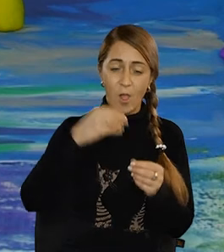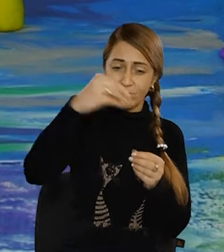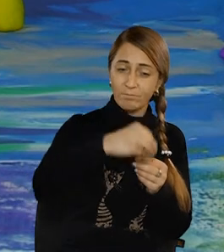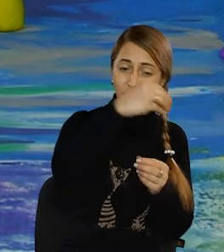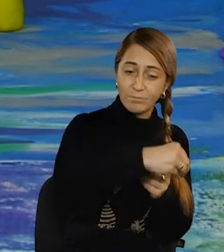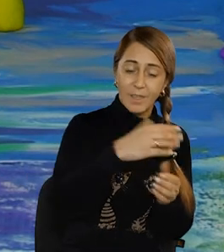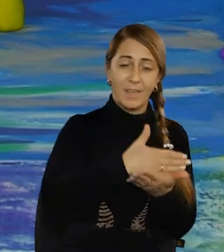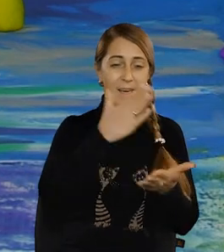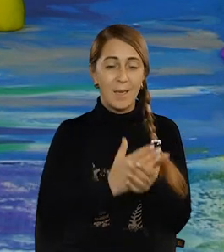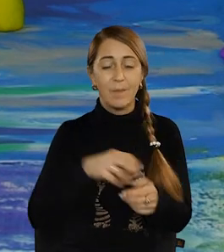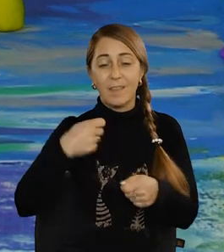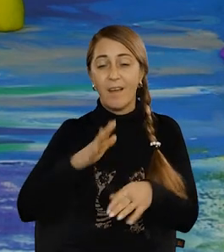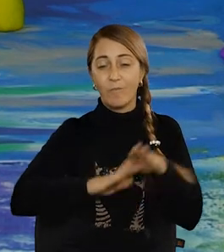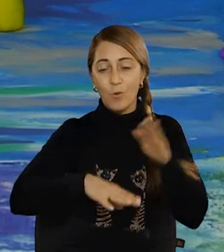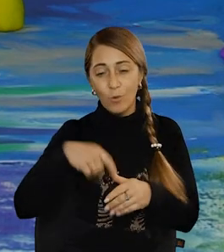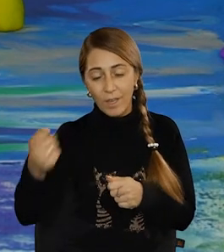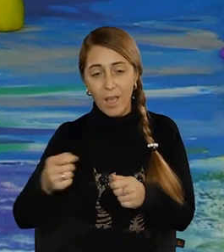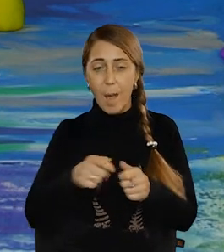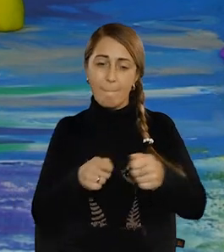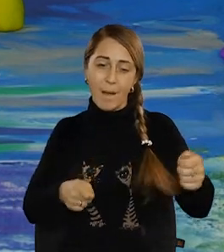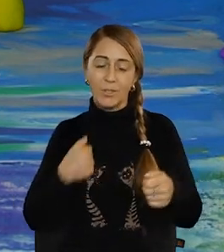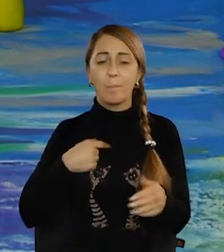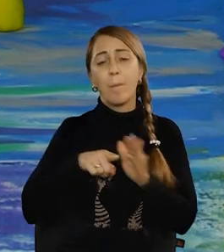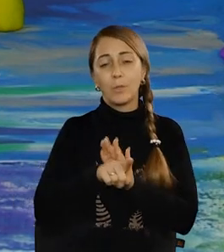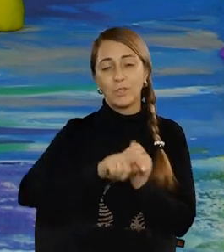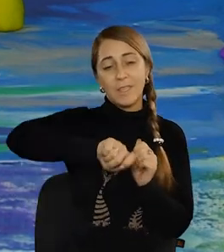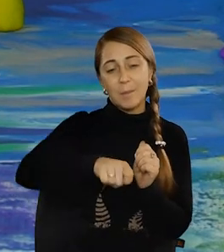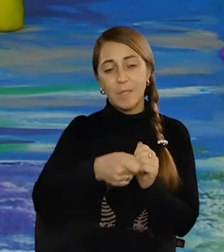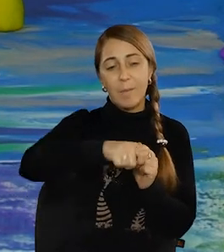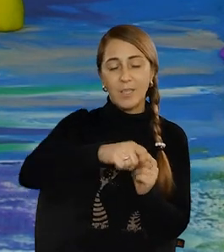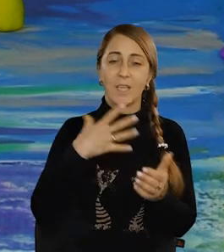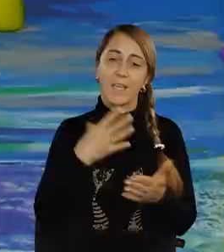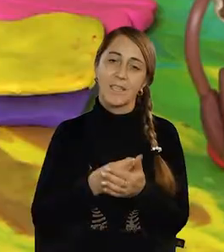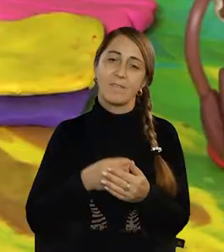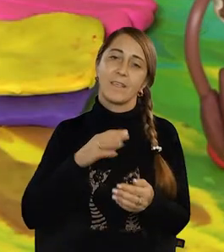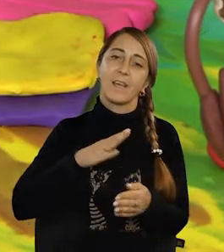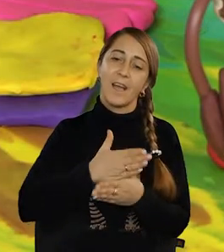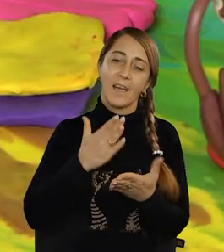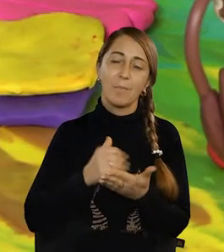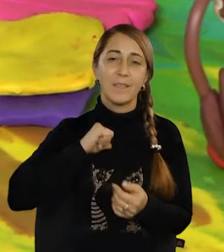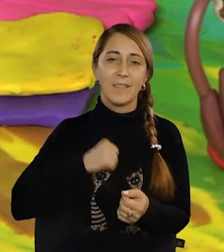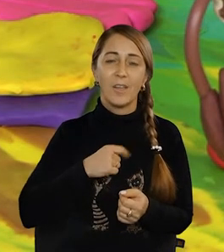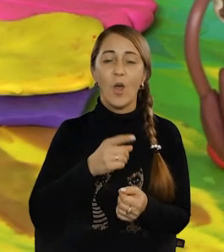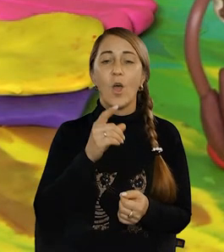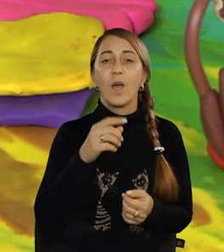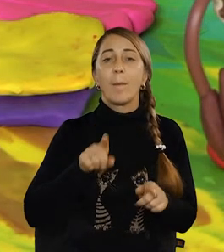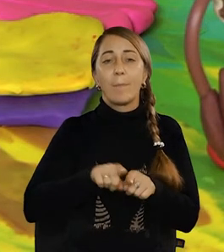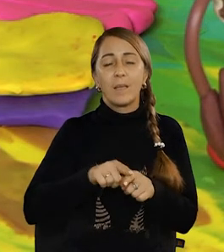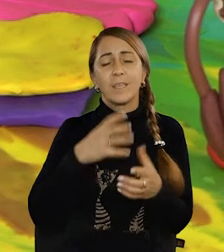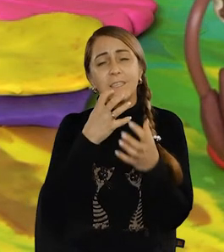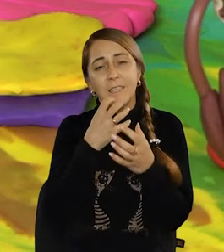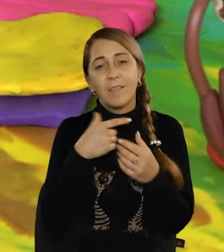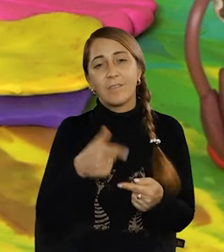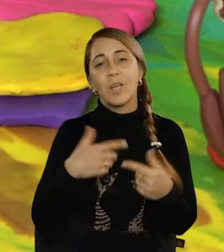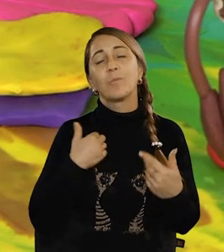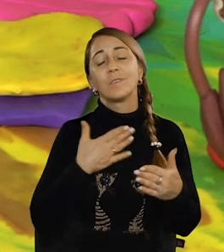хлібчика, дав кожному в руки по паличці, і ми почали смажити хліб та сало. Орео тим часом зігрівся, і йому стало